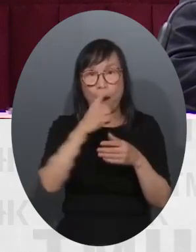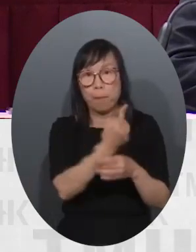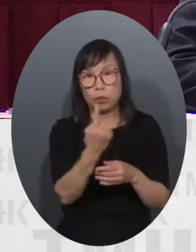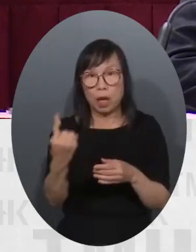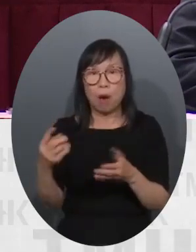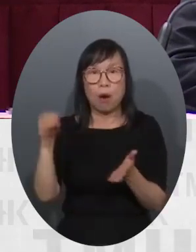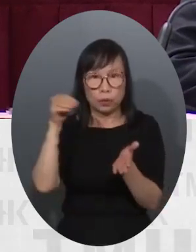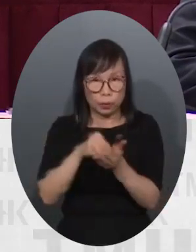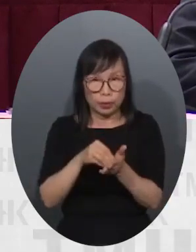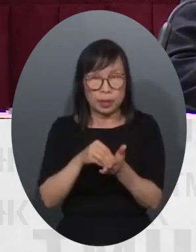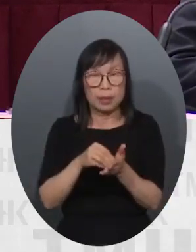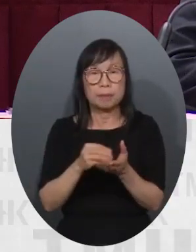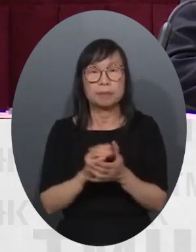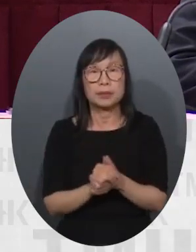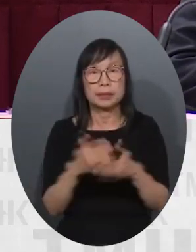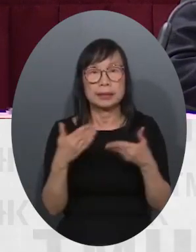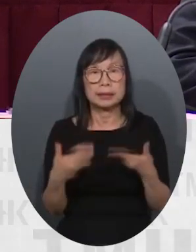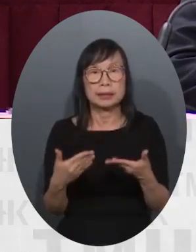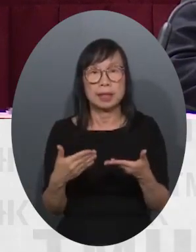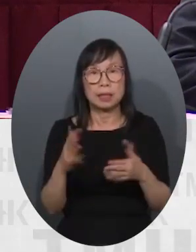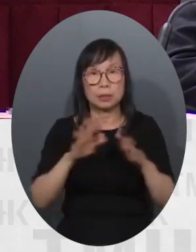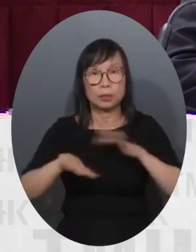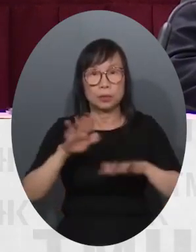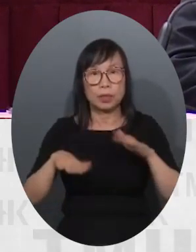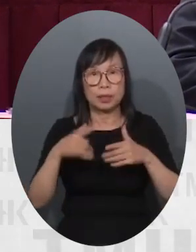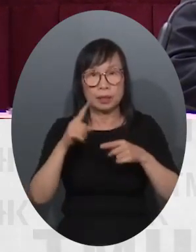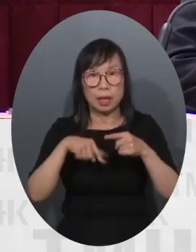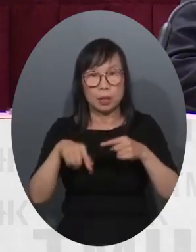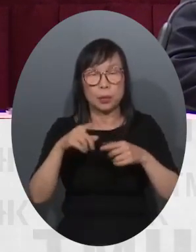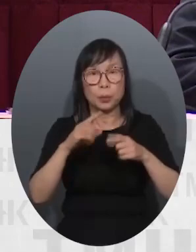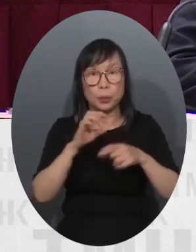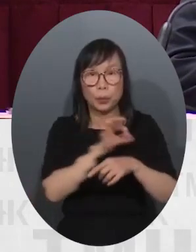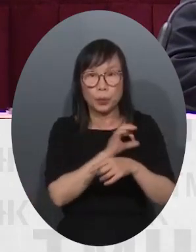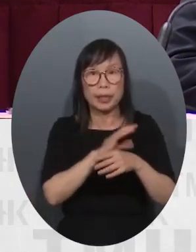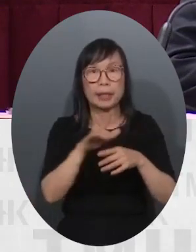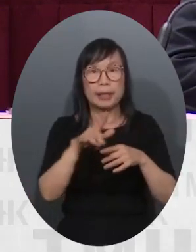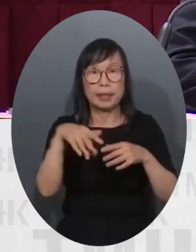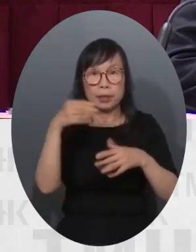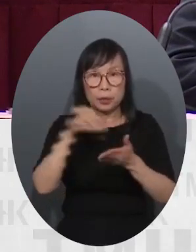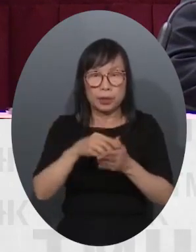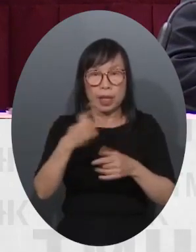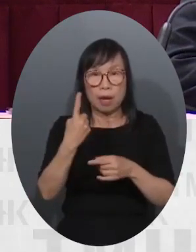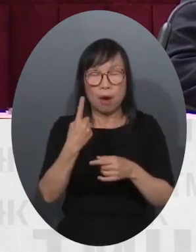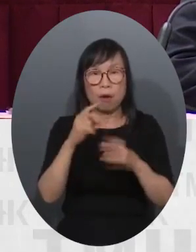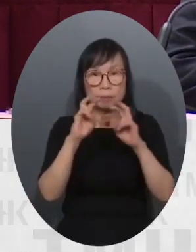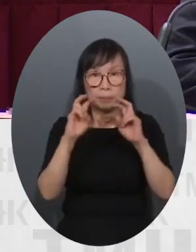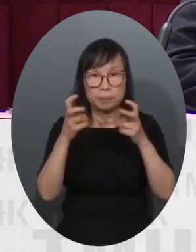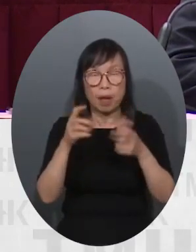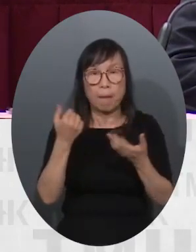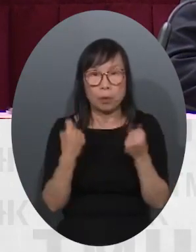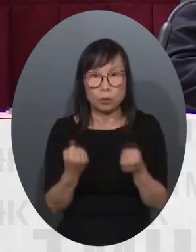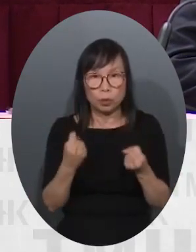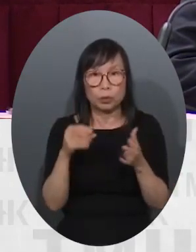項決議案。現在我們處理今次大會第一號決議案，這是一項普通決議